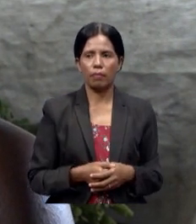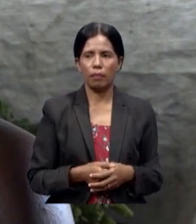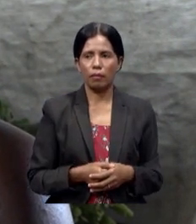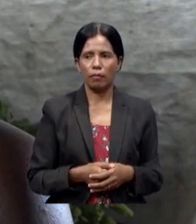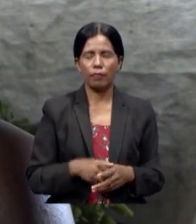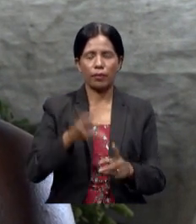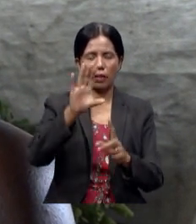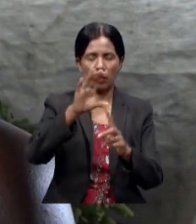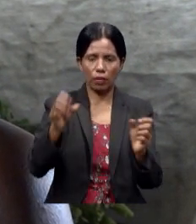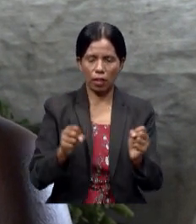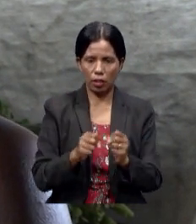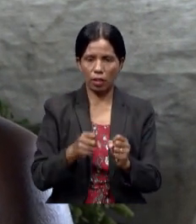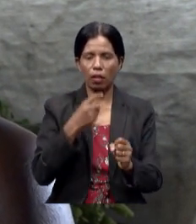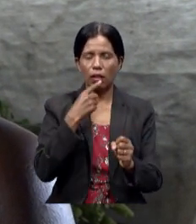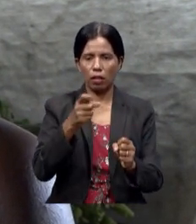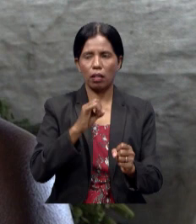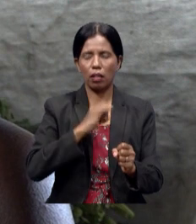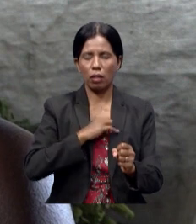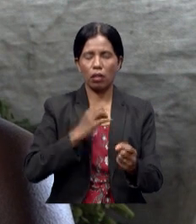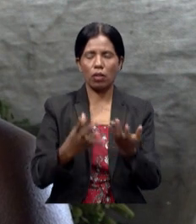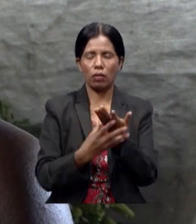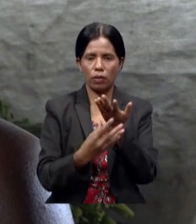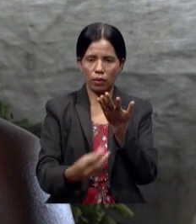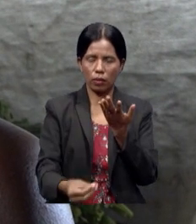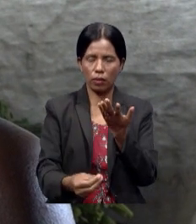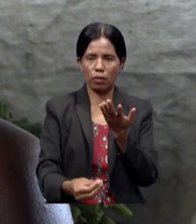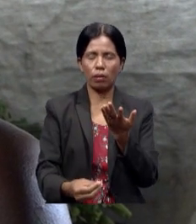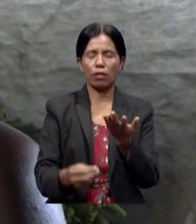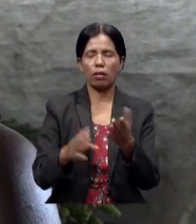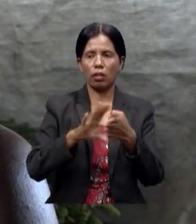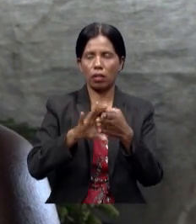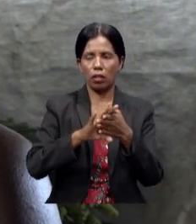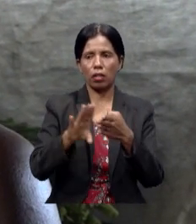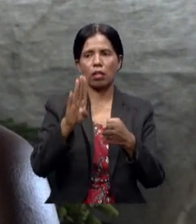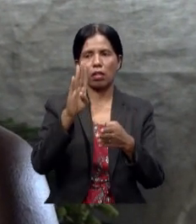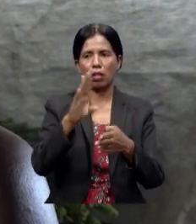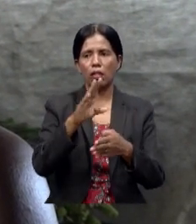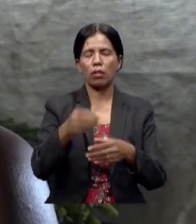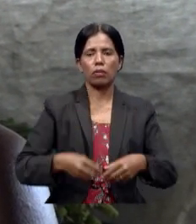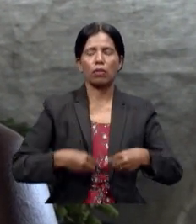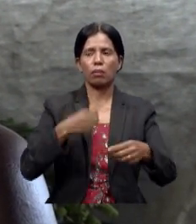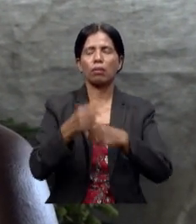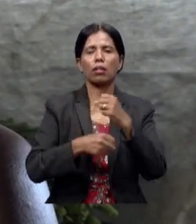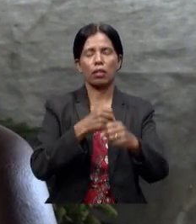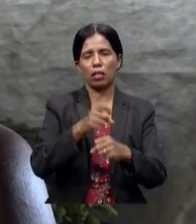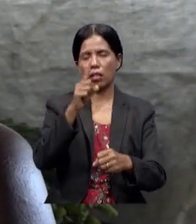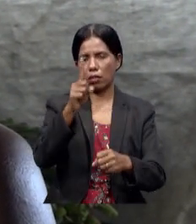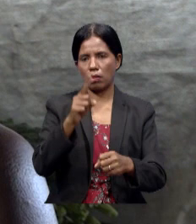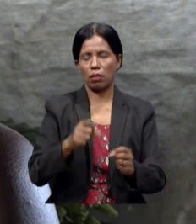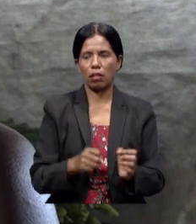Sefi aldeia mai haruka hau fotokopi hau ni litoral, hau ni sefi familia fo me tina indau na.